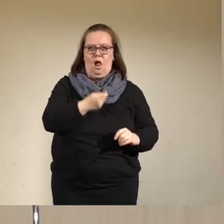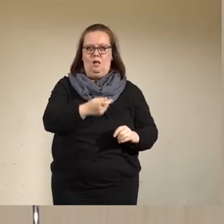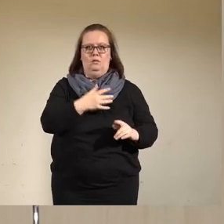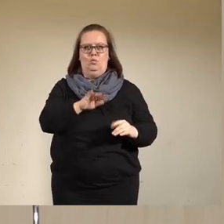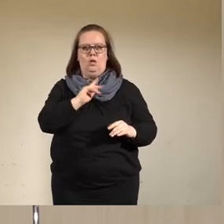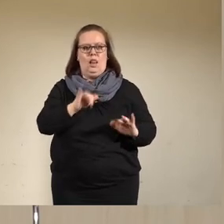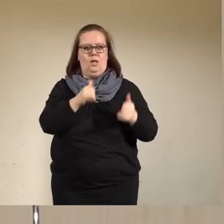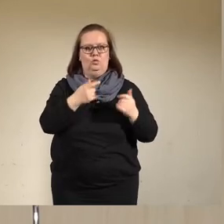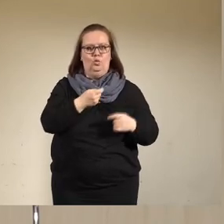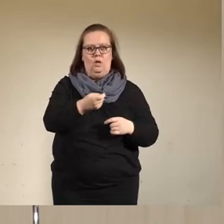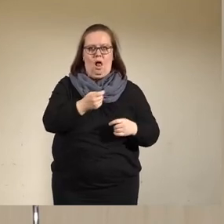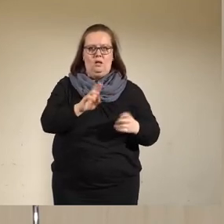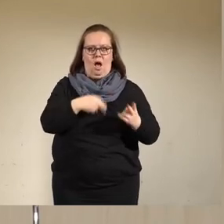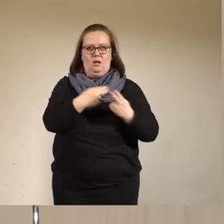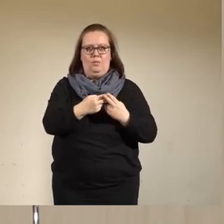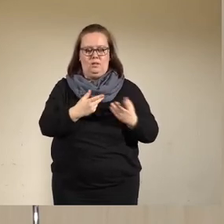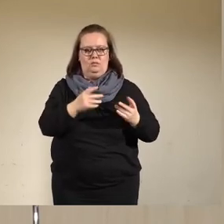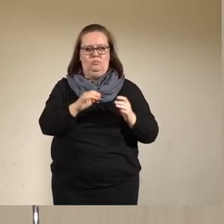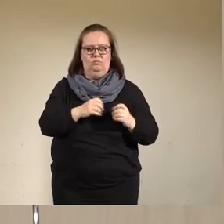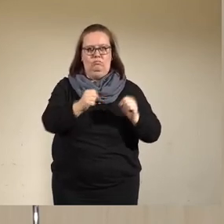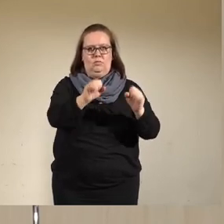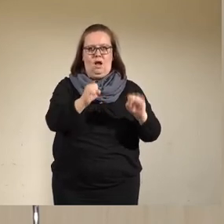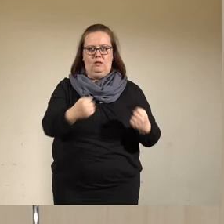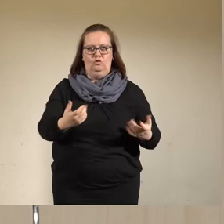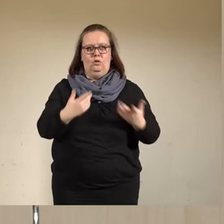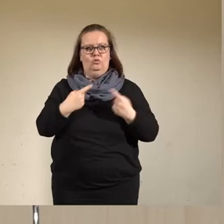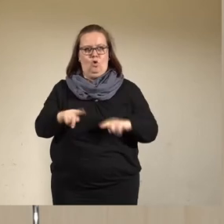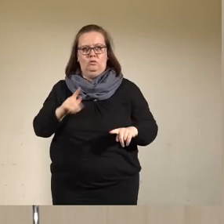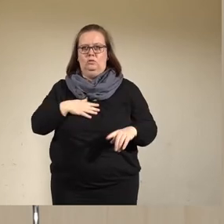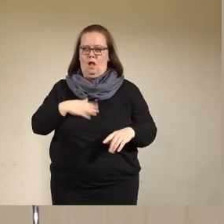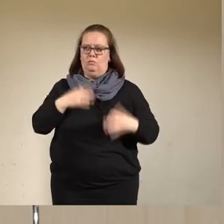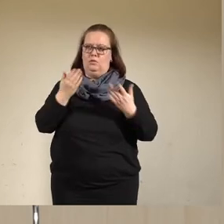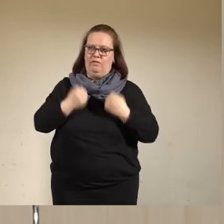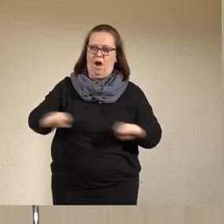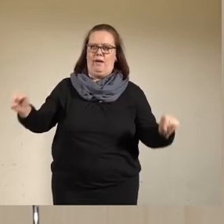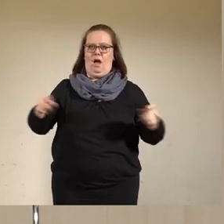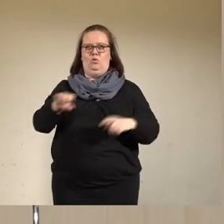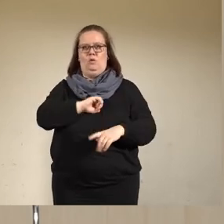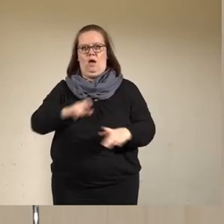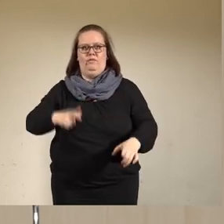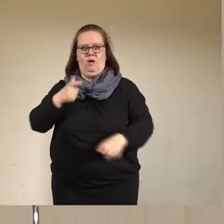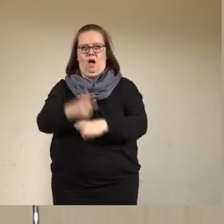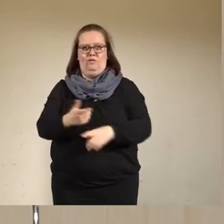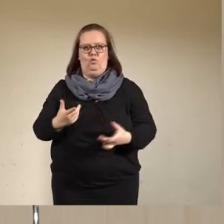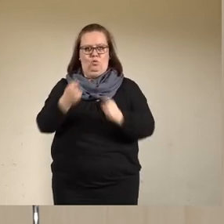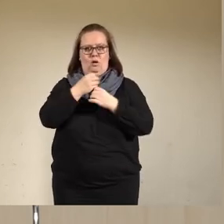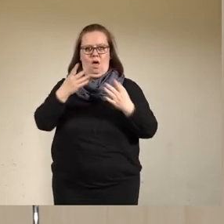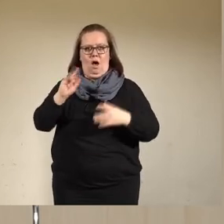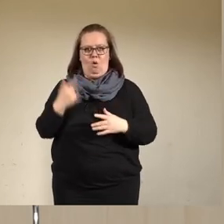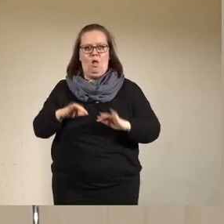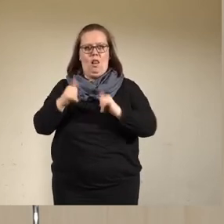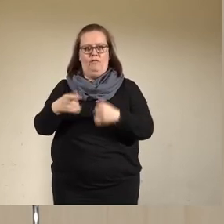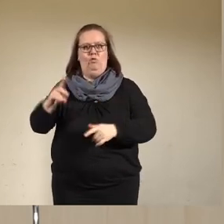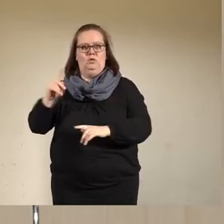bzw. ihren Lebensunterhalt angemessen zu bestreiten. Und ansonsten setzen wir auf Freiheit und Eigenverantwortung und natürlich auf Hilfe